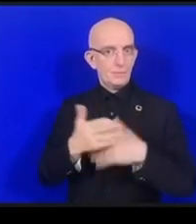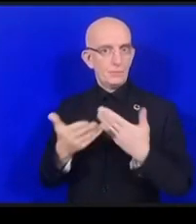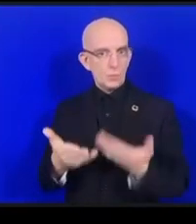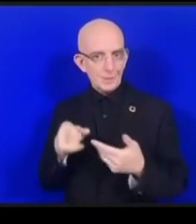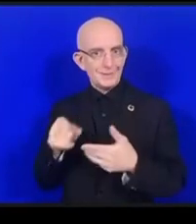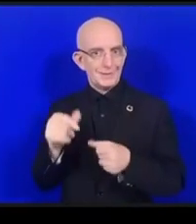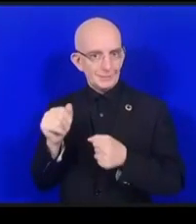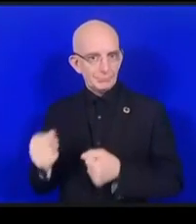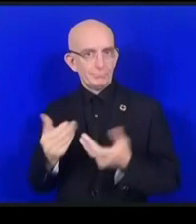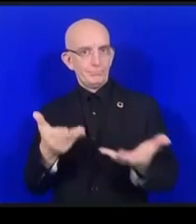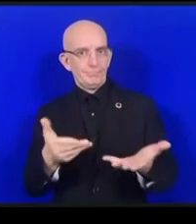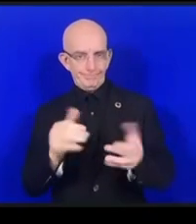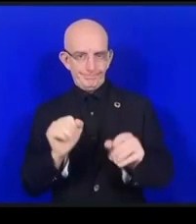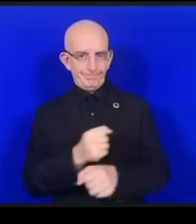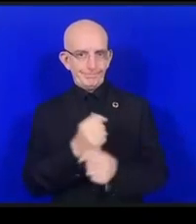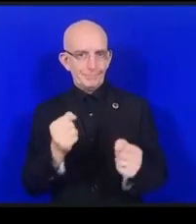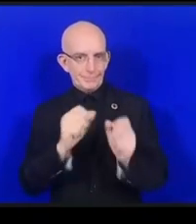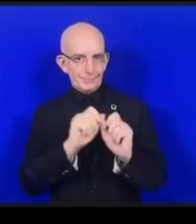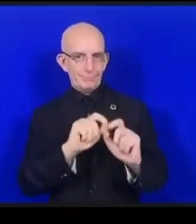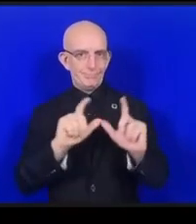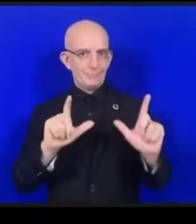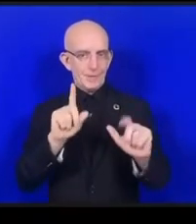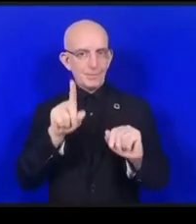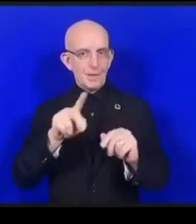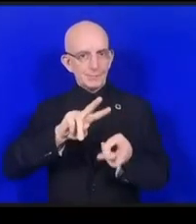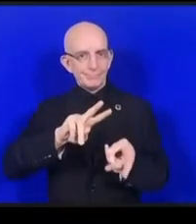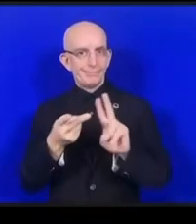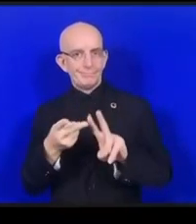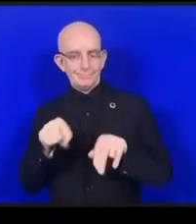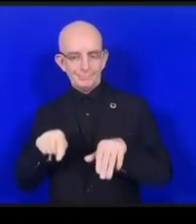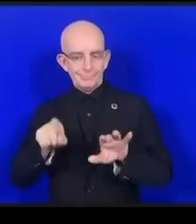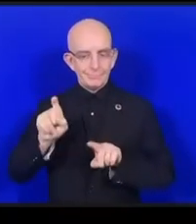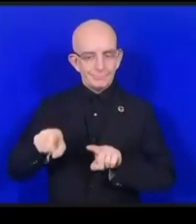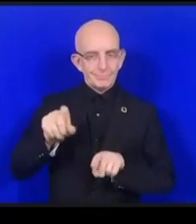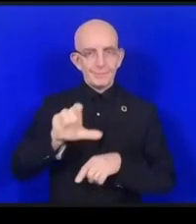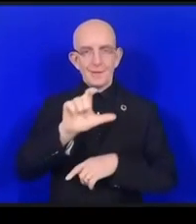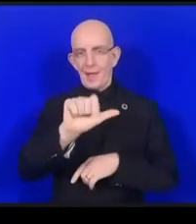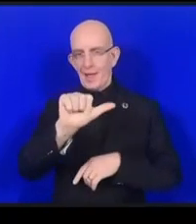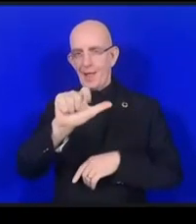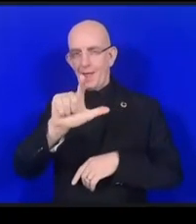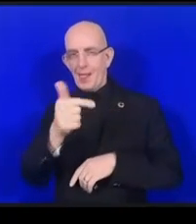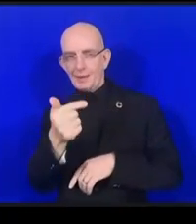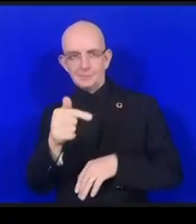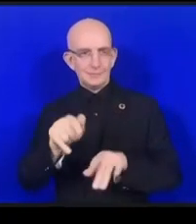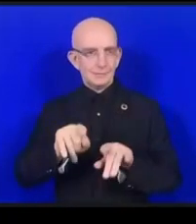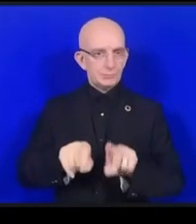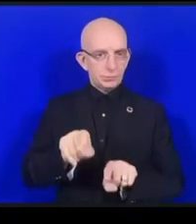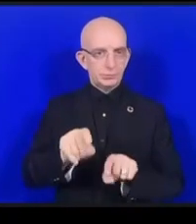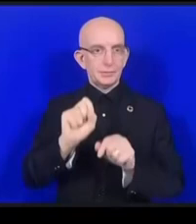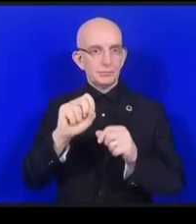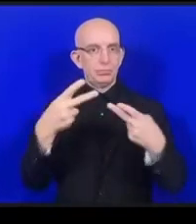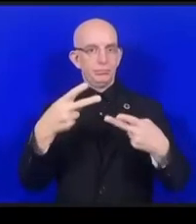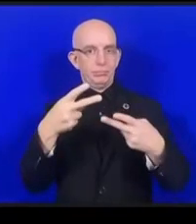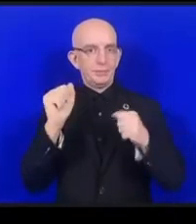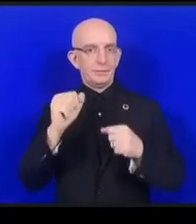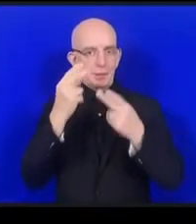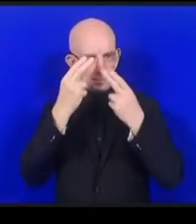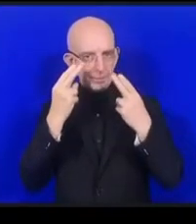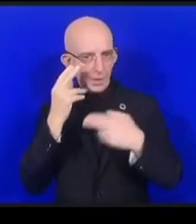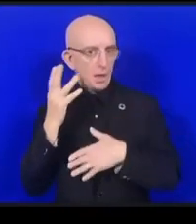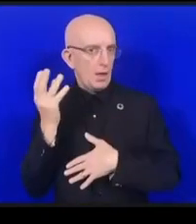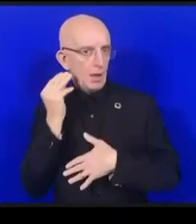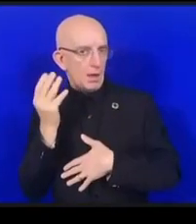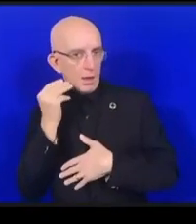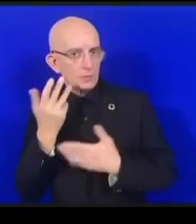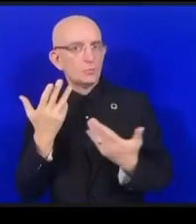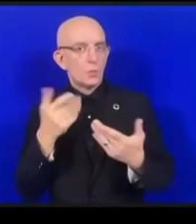Но это всё очень непросто и в системах образования У нас есть офисы по доступности и всегда